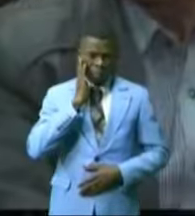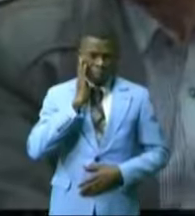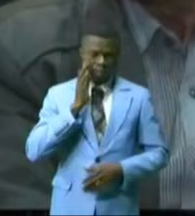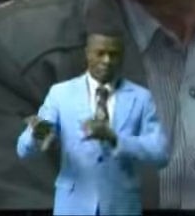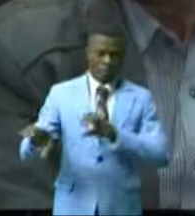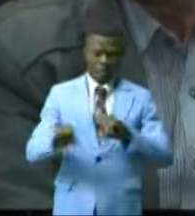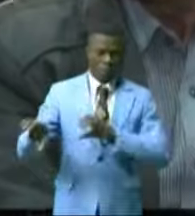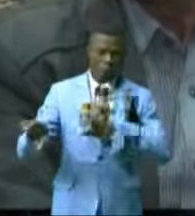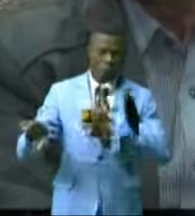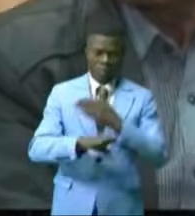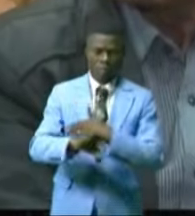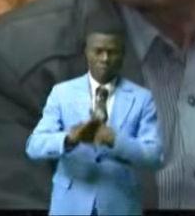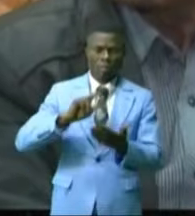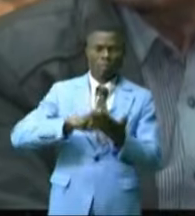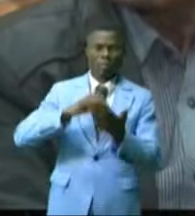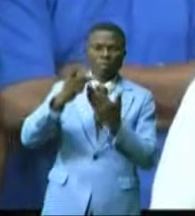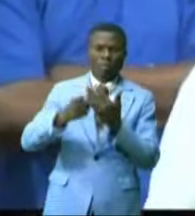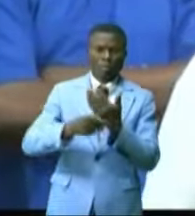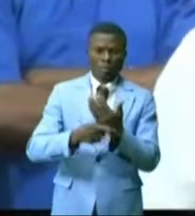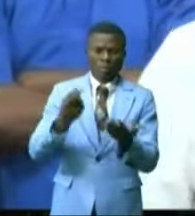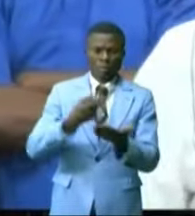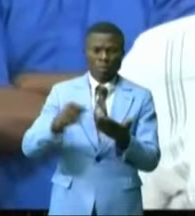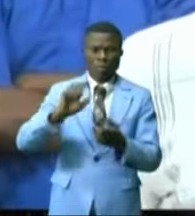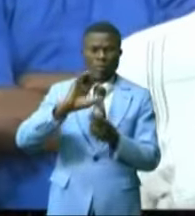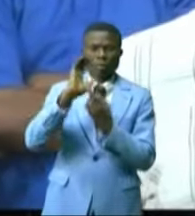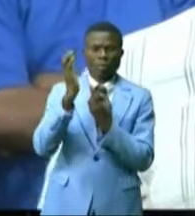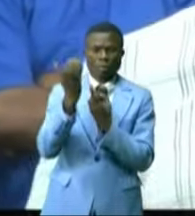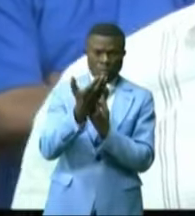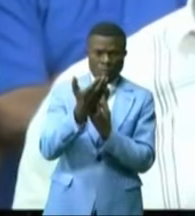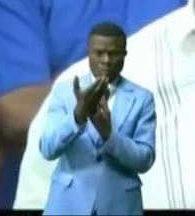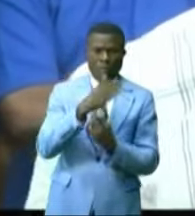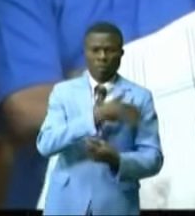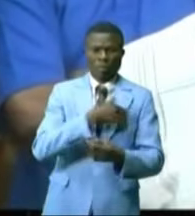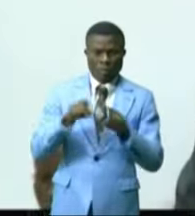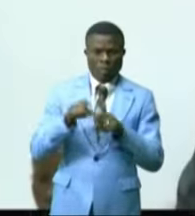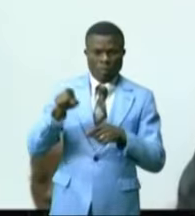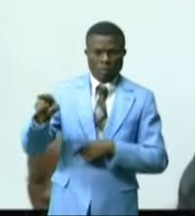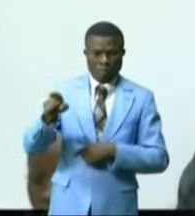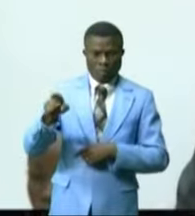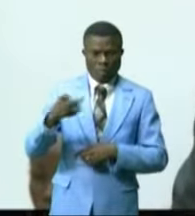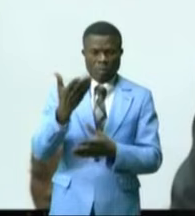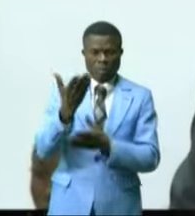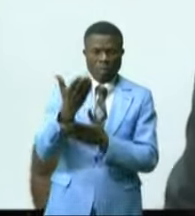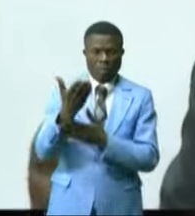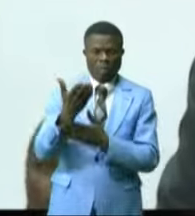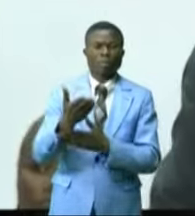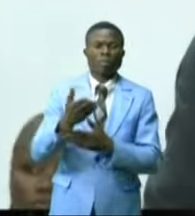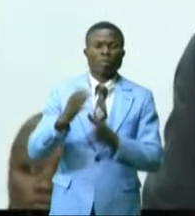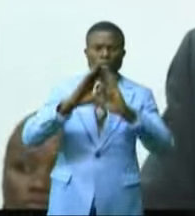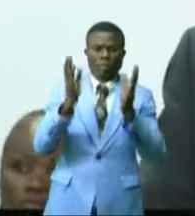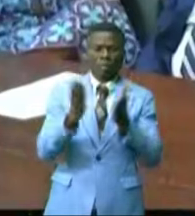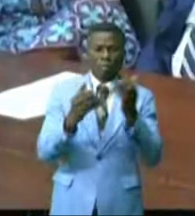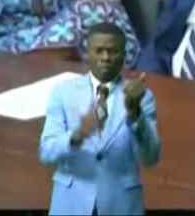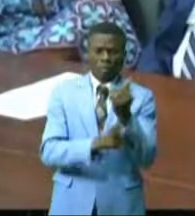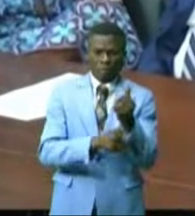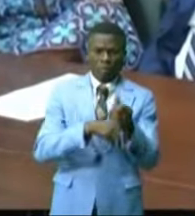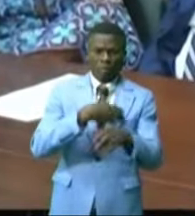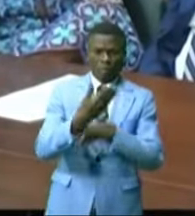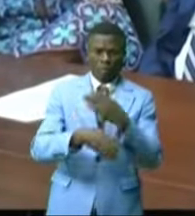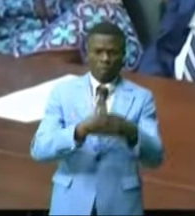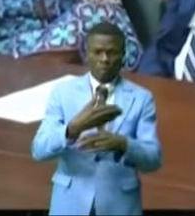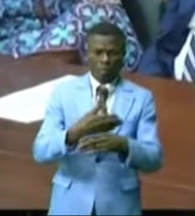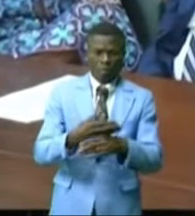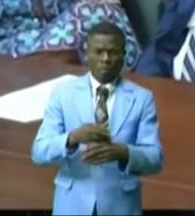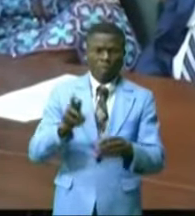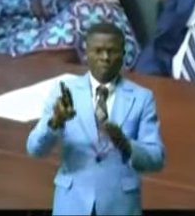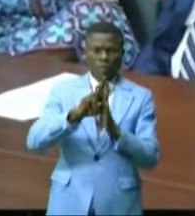l'activité s'inscrit dans le cadre de la semaine culturelle qui porte son nom, a appelé les lauréats à assumer pleinement ces